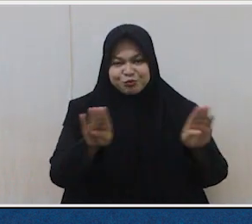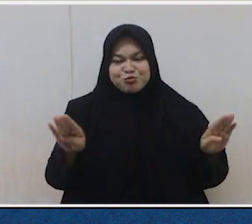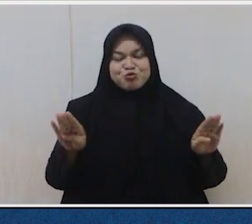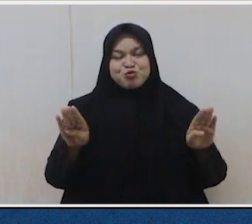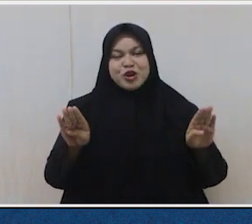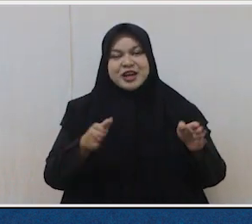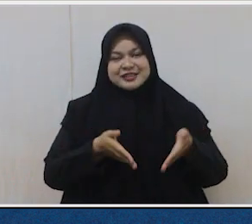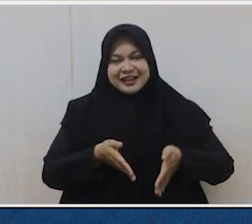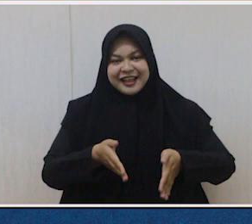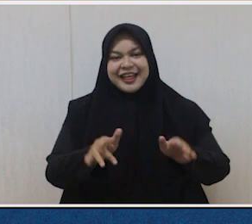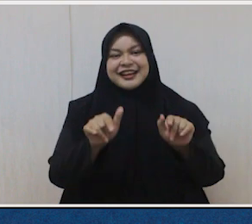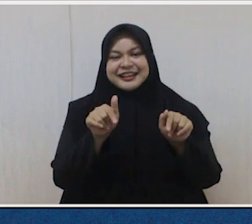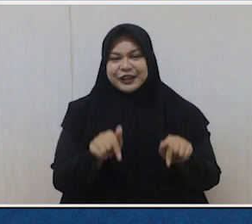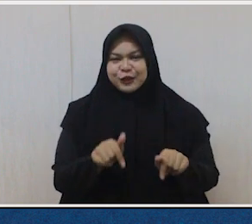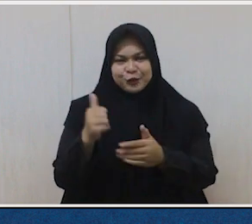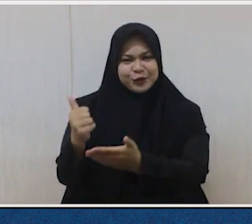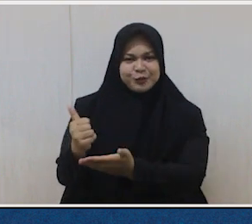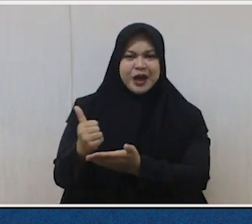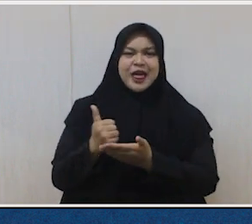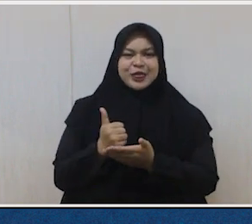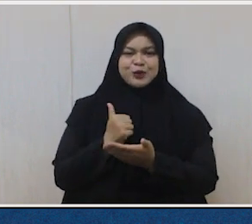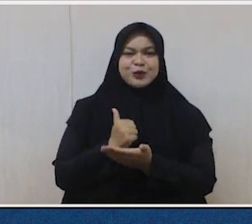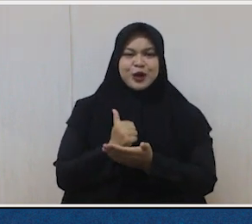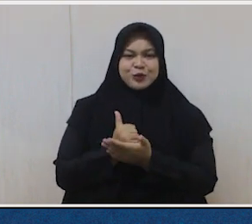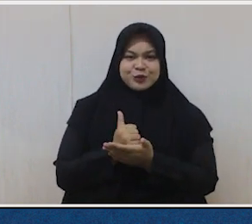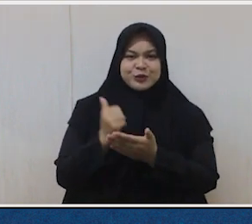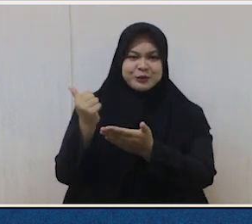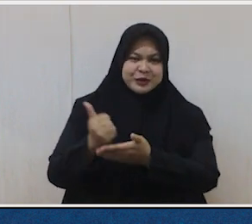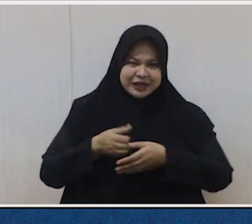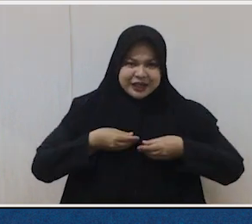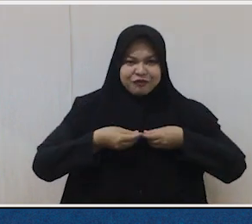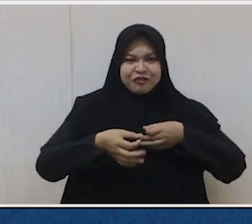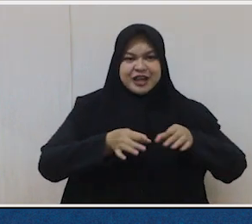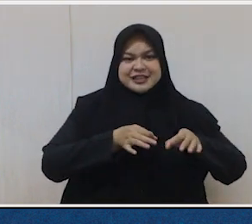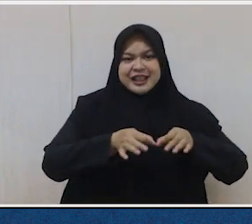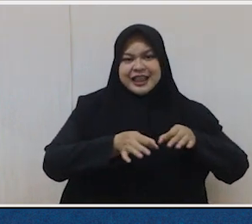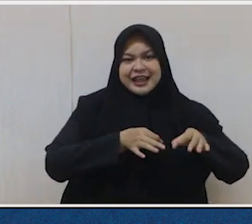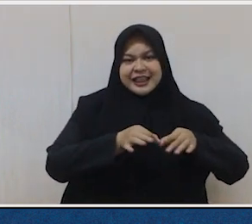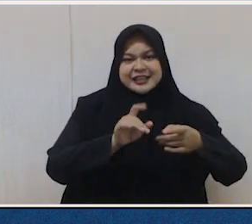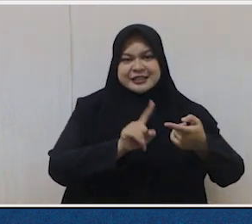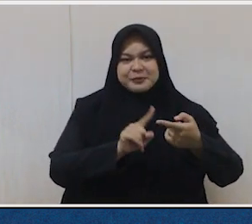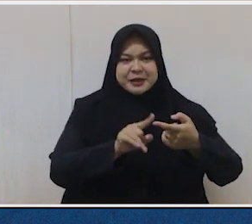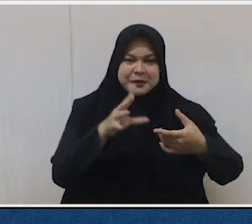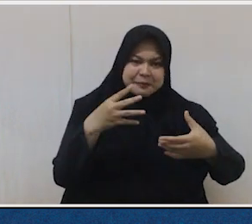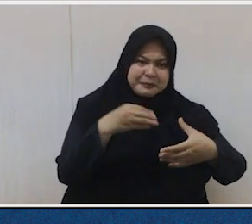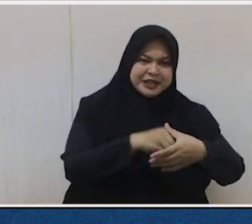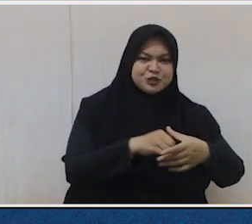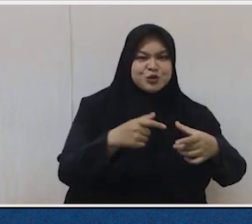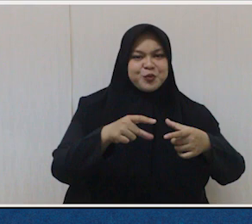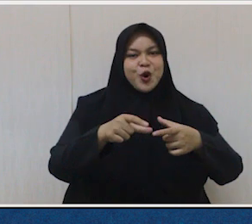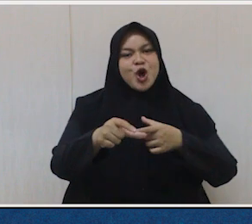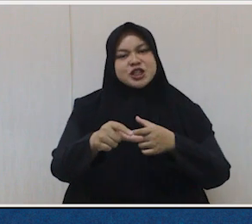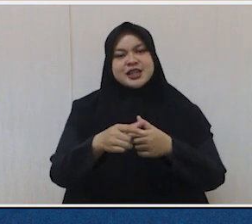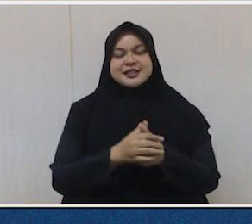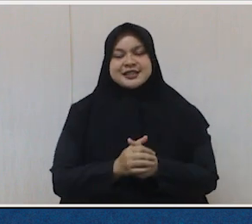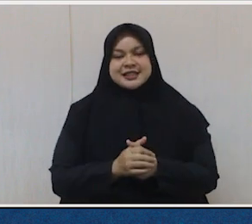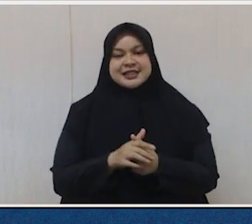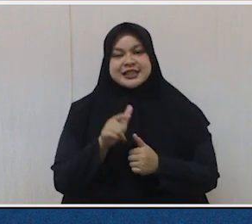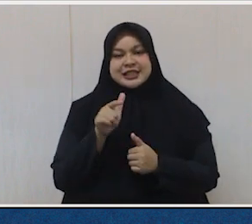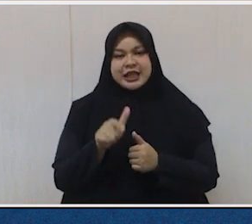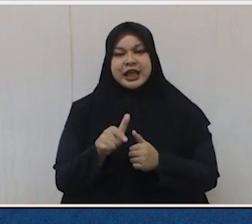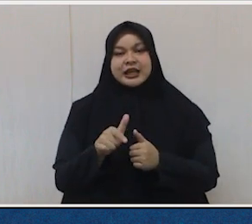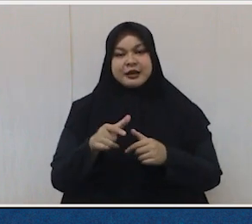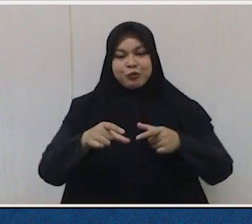dan dan sangat membantu ee sangat memfasilitasi gitu ya teman-teman untuk bisa masuk ke dalam prosesnya jadi